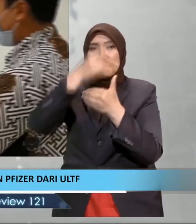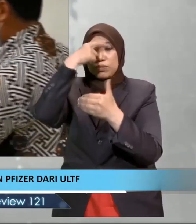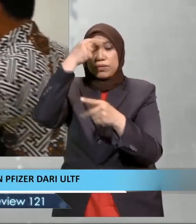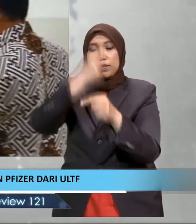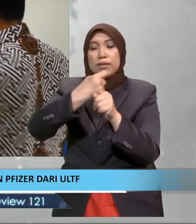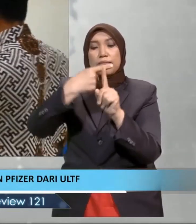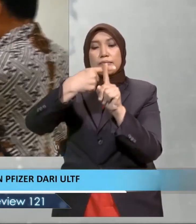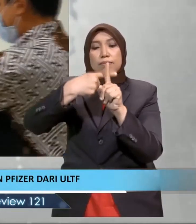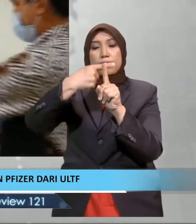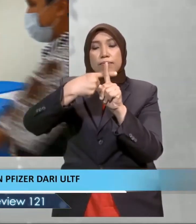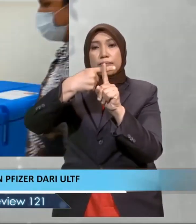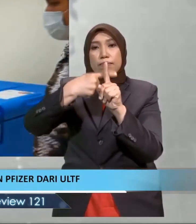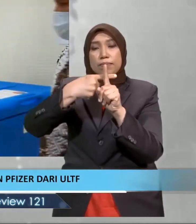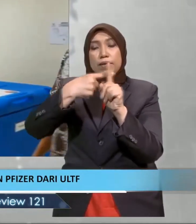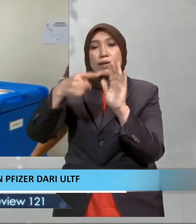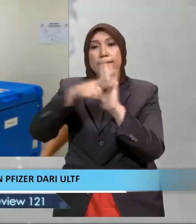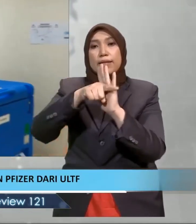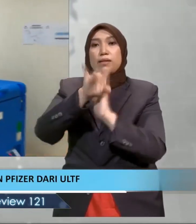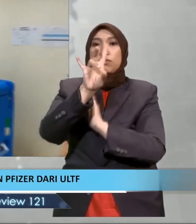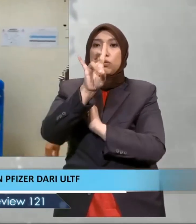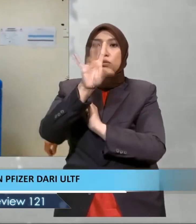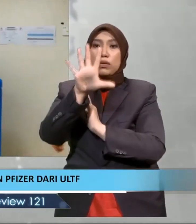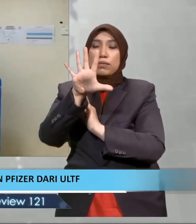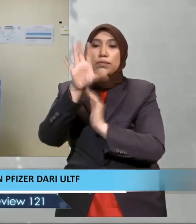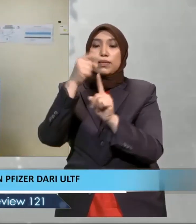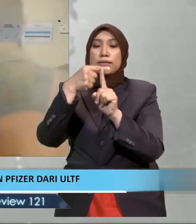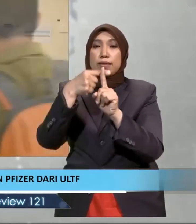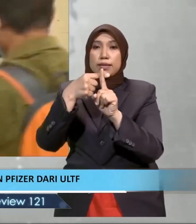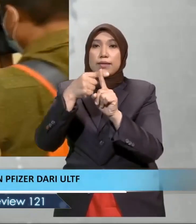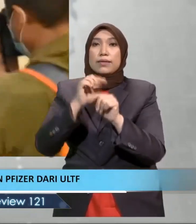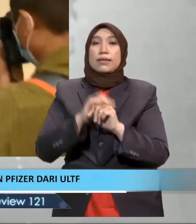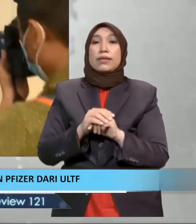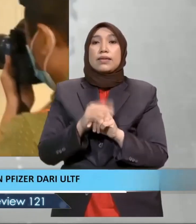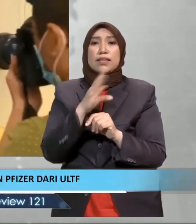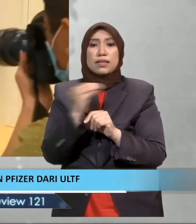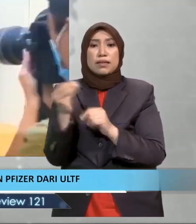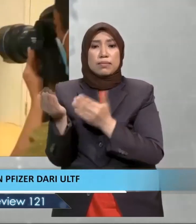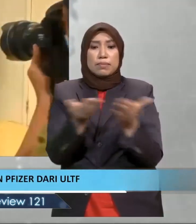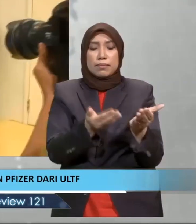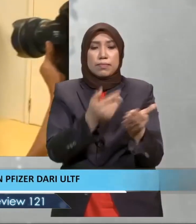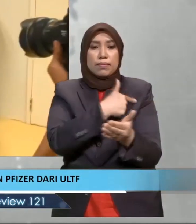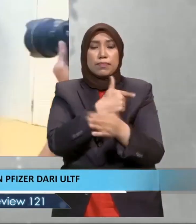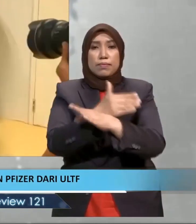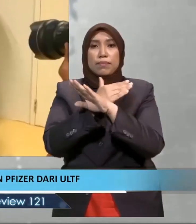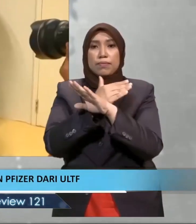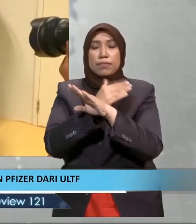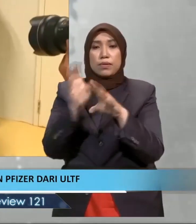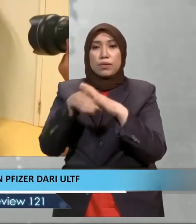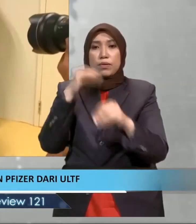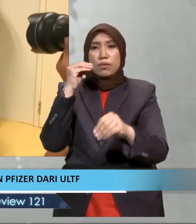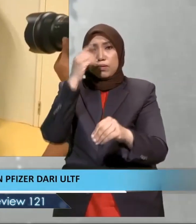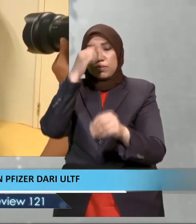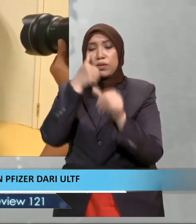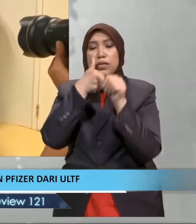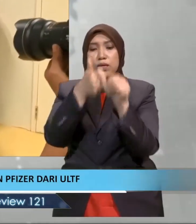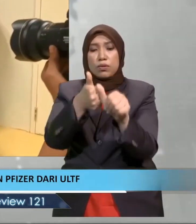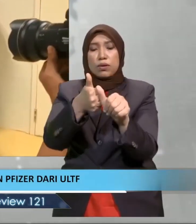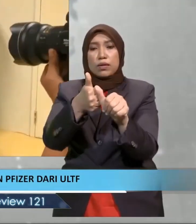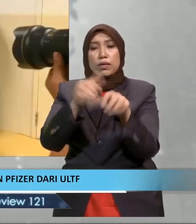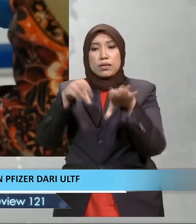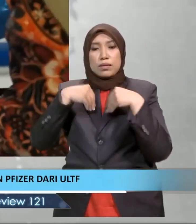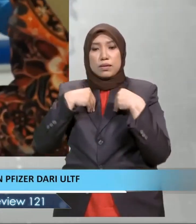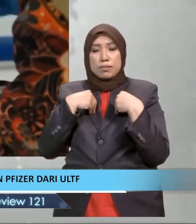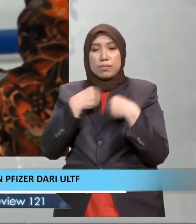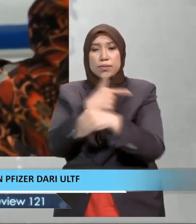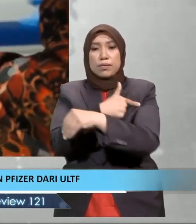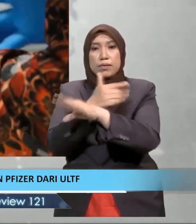ketetapan suhu ideal negatif 75 Celsius. Bekalan vaksin hanya dikeluarkan berdasarkan jumlah penerima